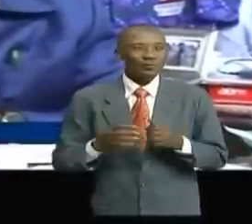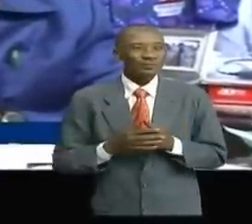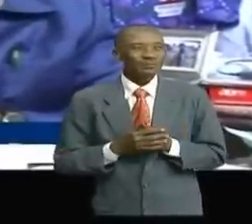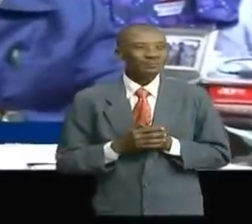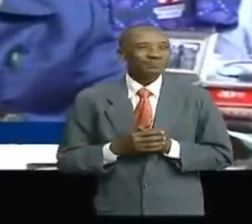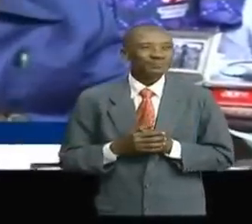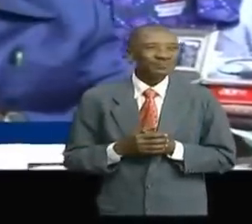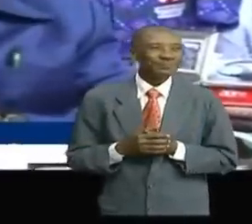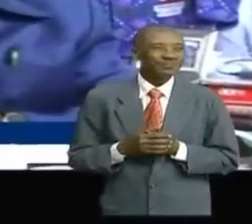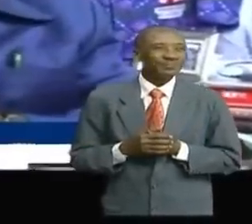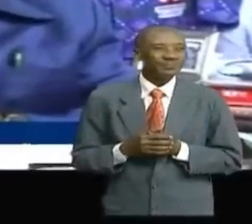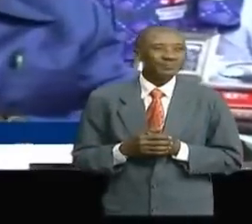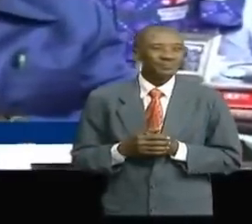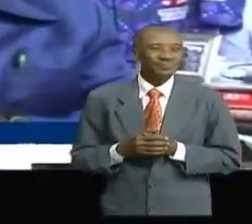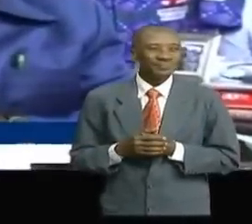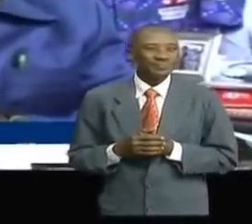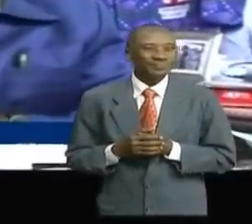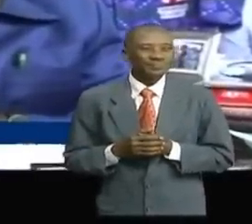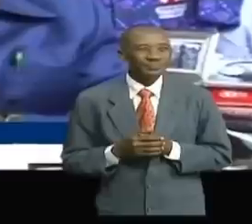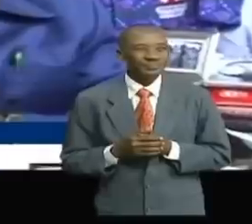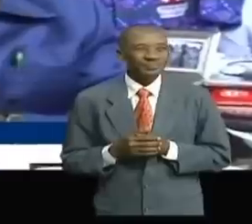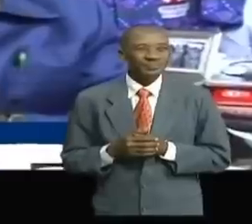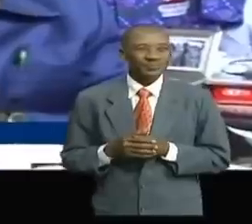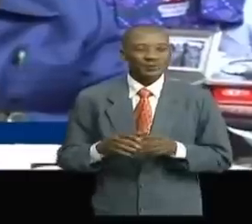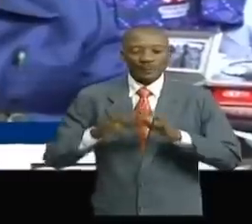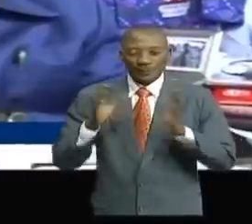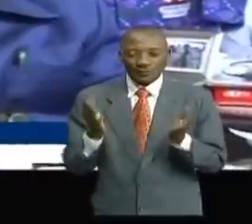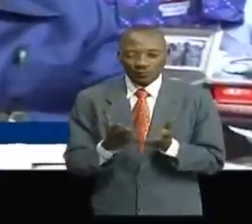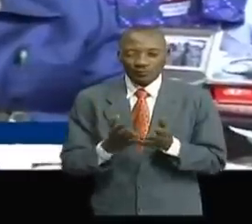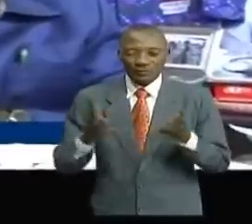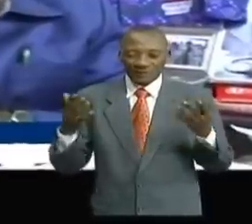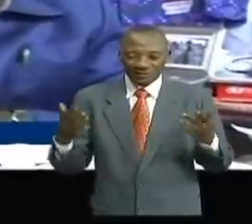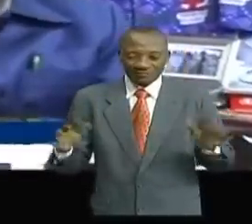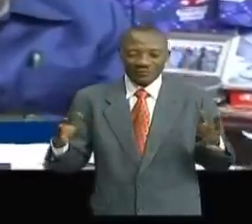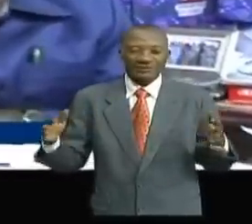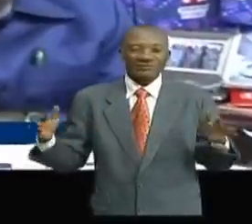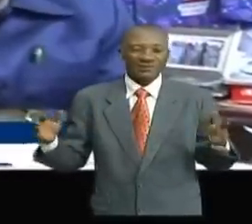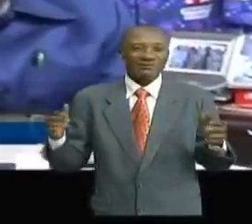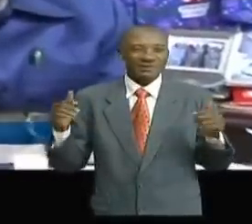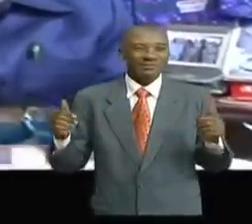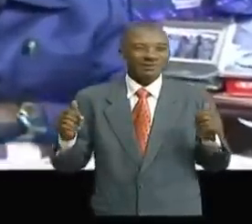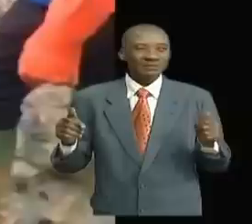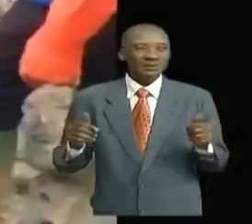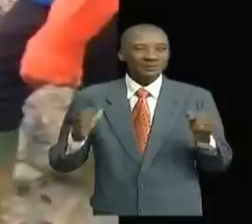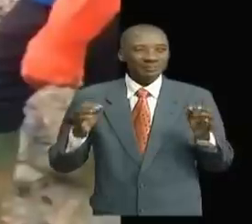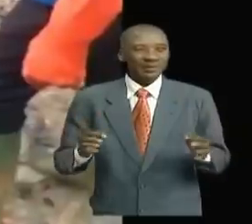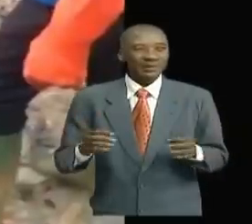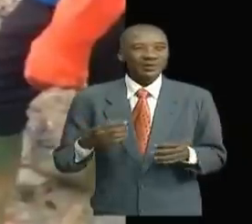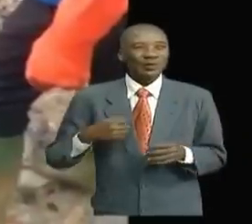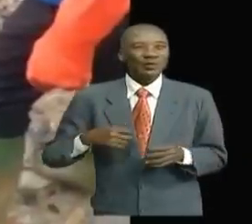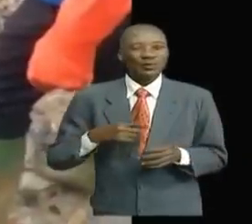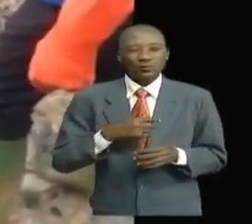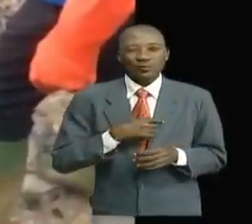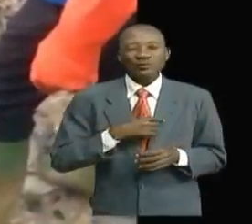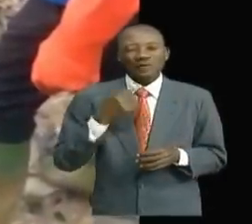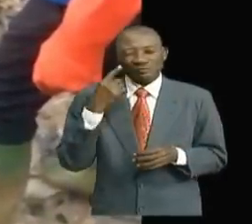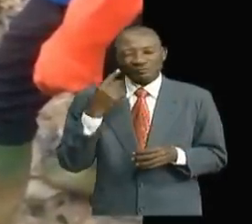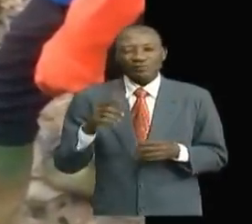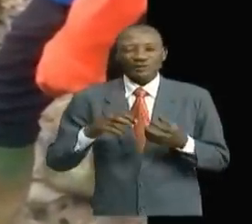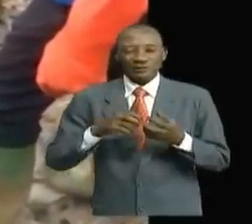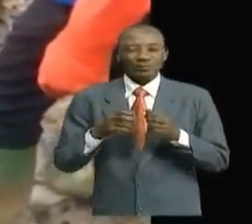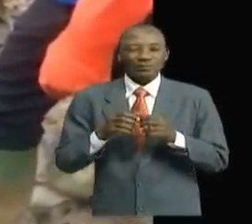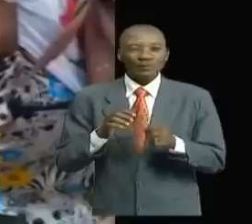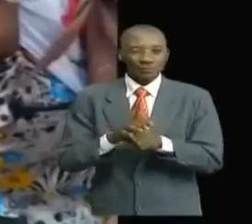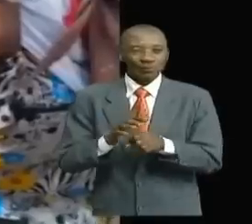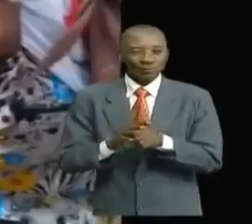pluies diluviennes qui a causé des dégâts matériels et humains, dès cette nuit-là, chaque volontaire dans son